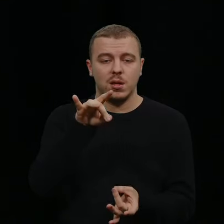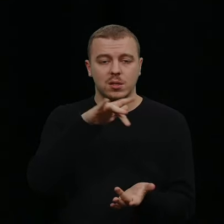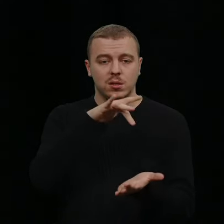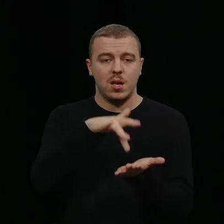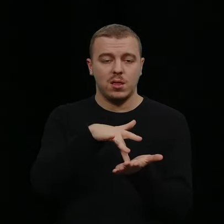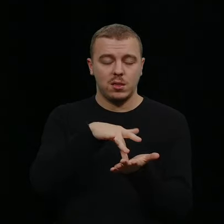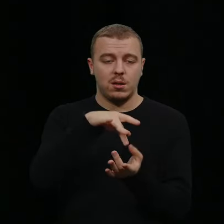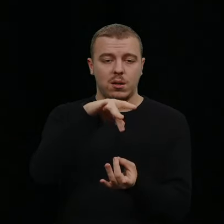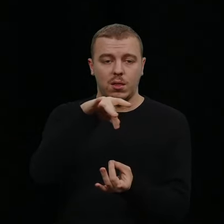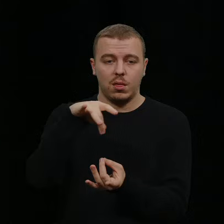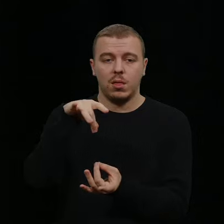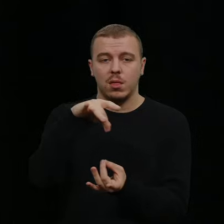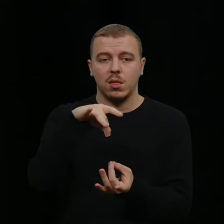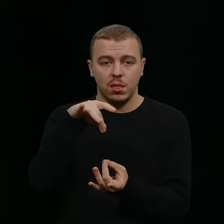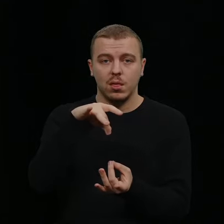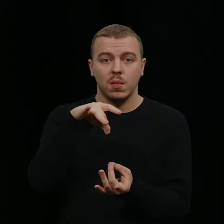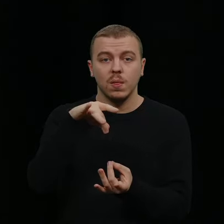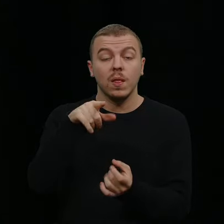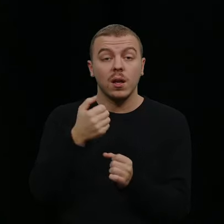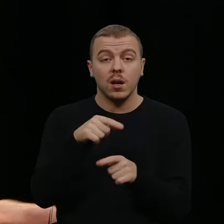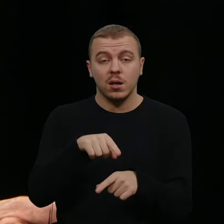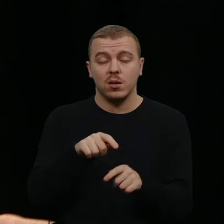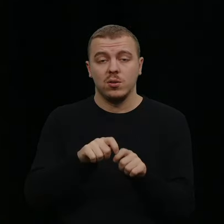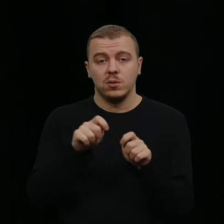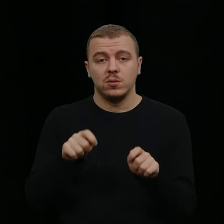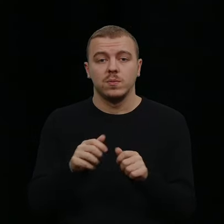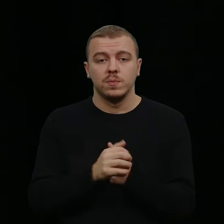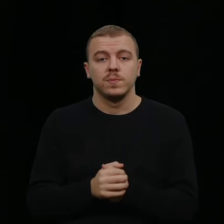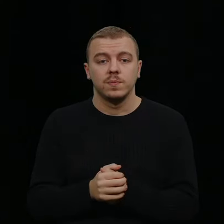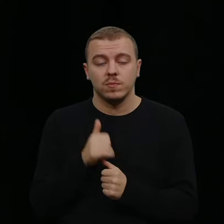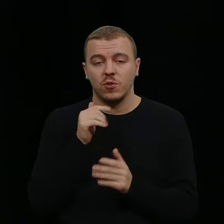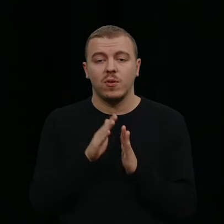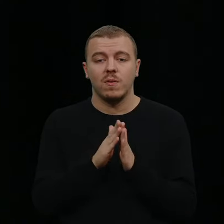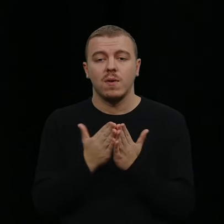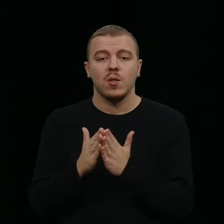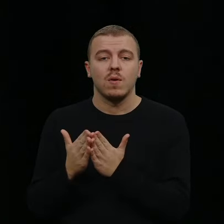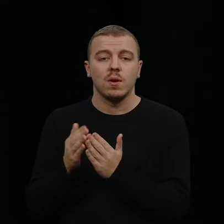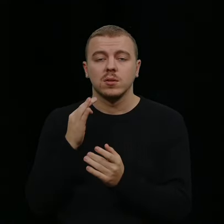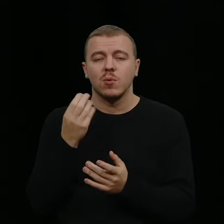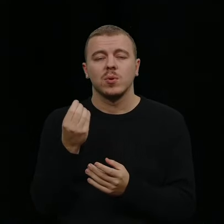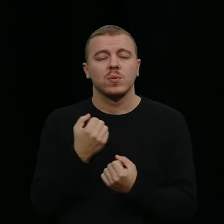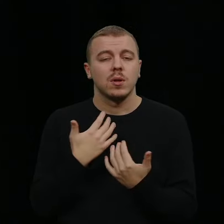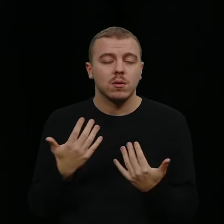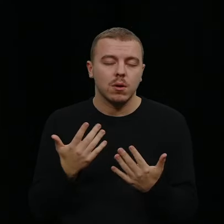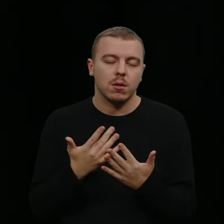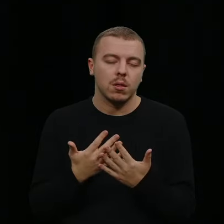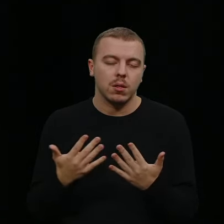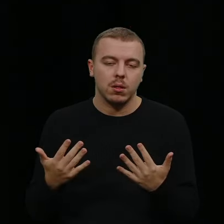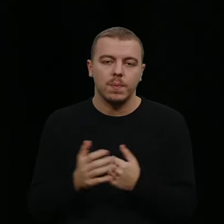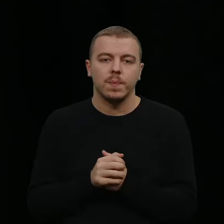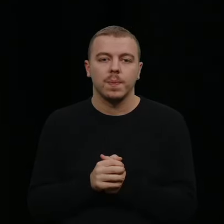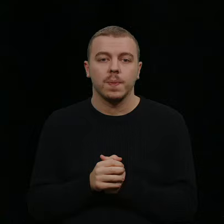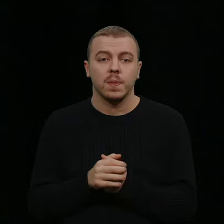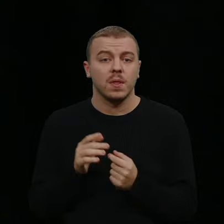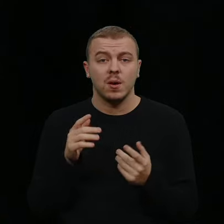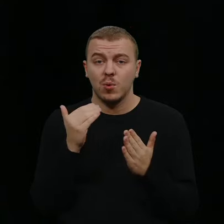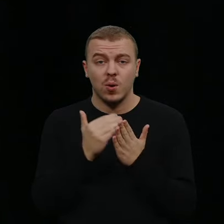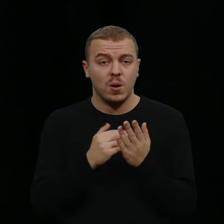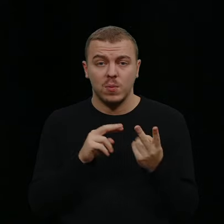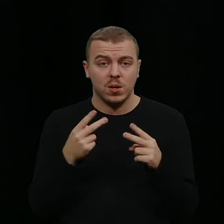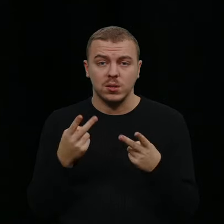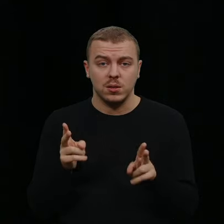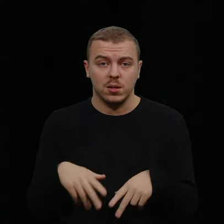centre ir nuo jo reikia atsispirti, nu, kad ir tie patys vadovėliai sako, tai pinigų nėra, tai kažko, tai vėl, tai nekeiskim